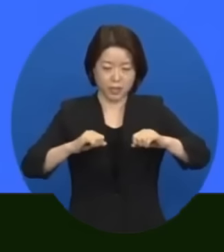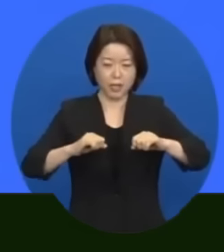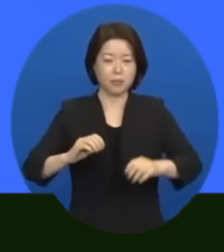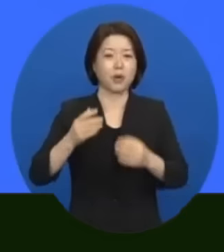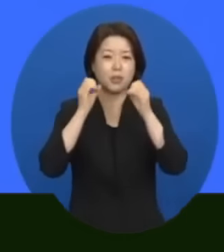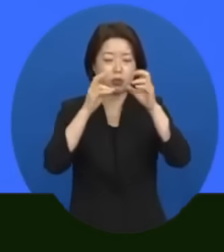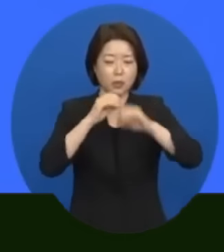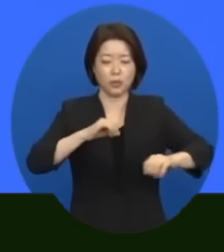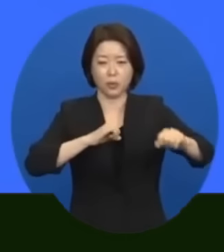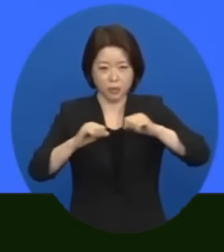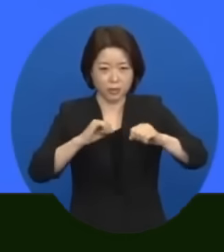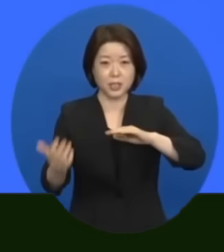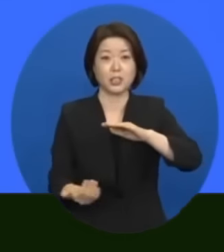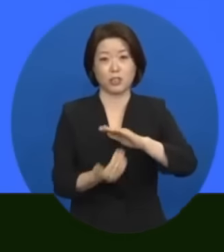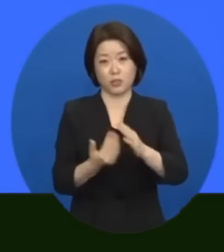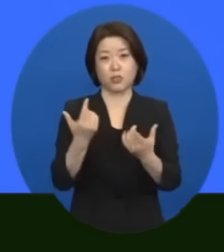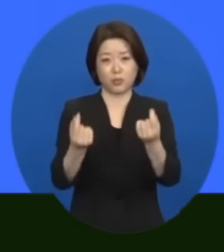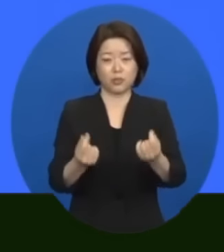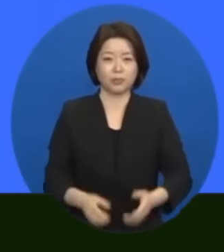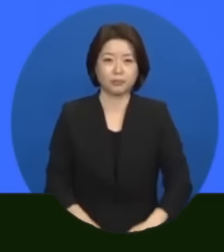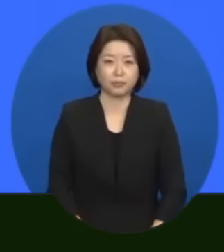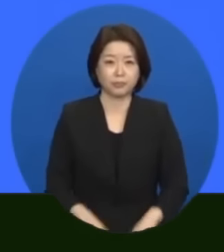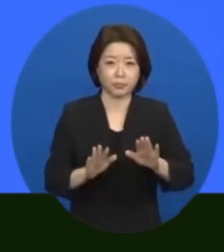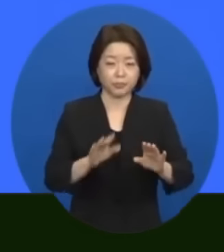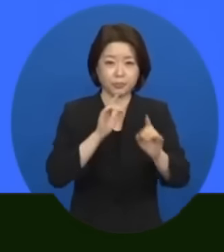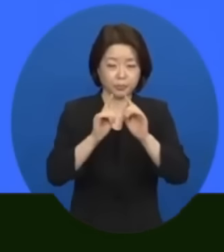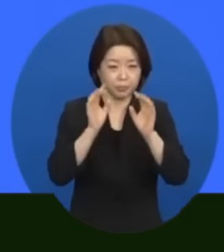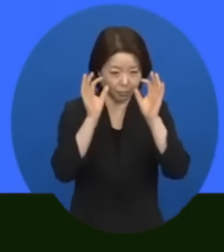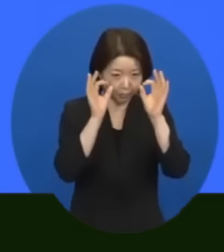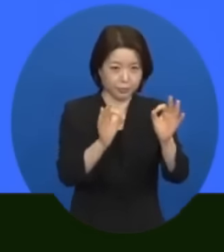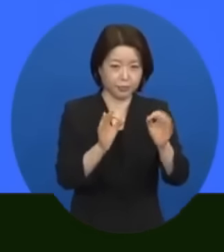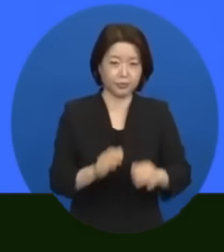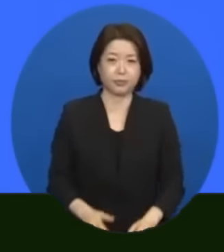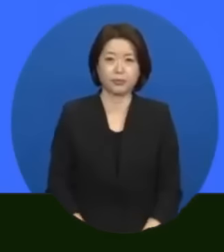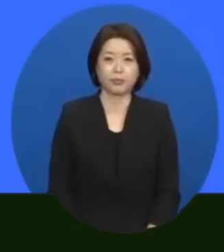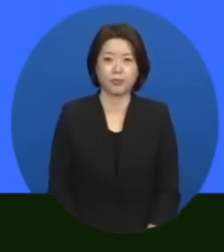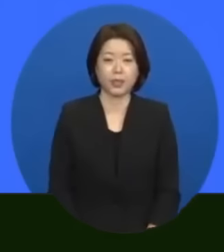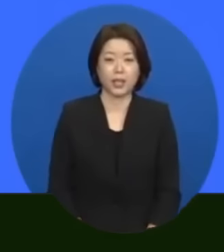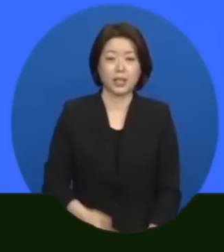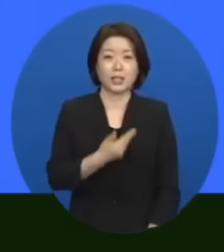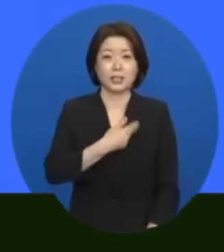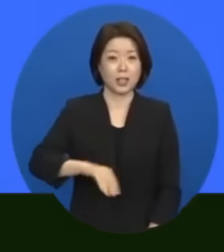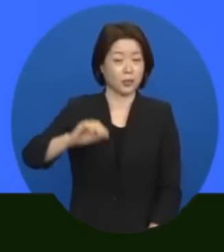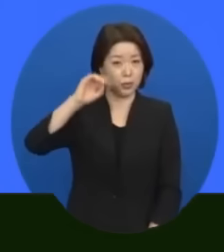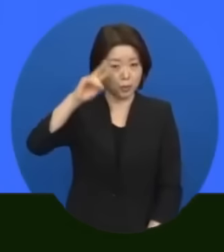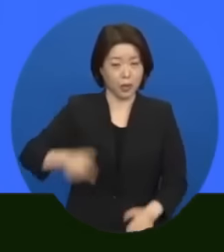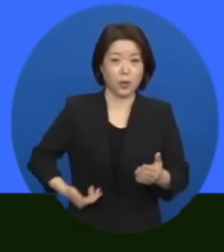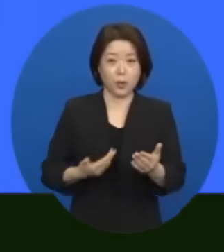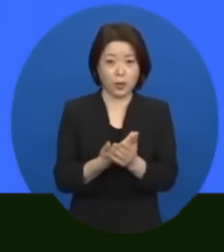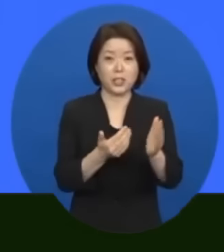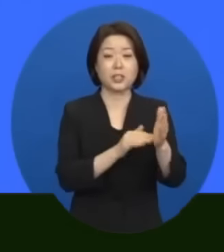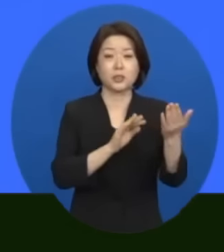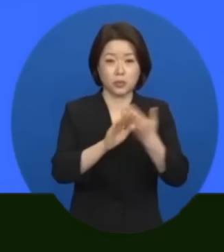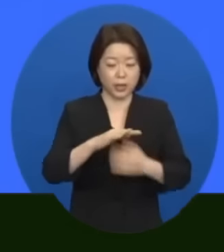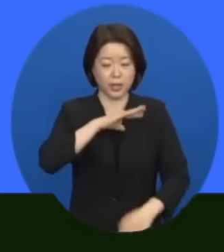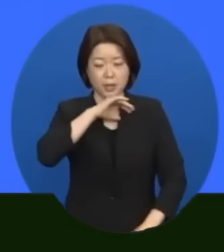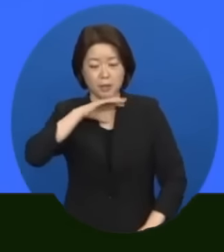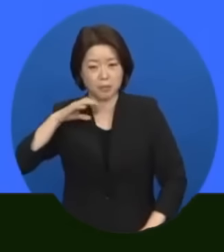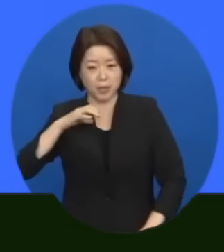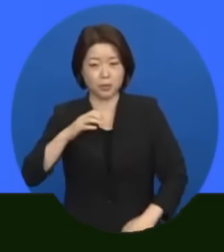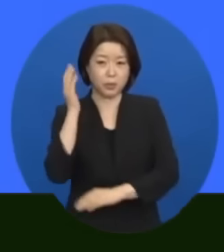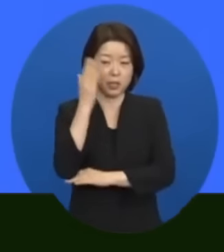사실 오늘 말씀에 보면 아 사울이 회심한 이후에 사건과 더불어서이 베드로의 이야기가 함께 이렇게